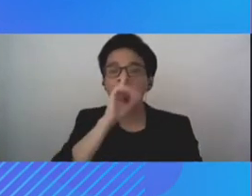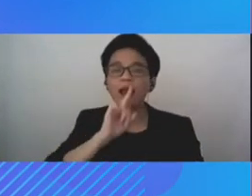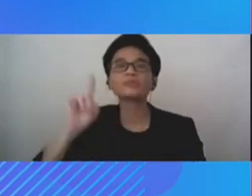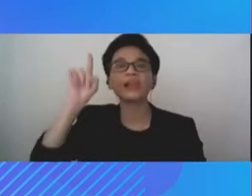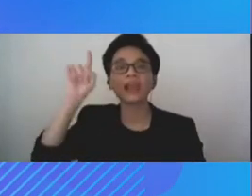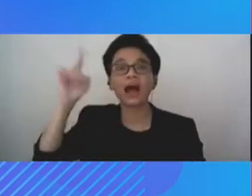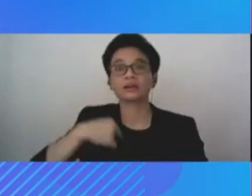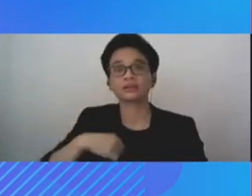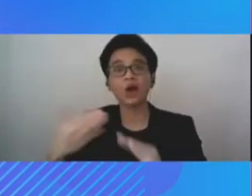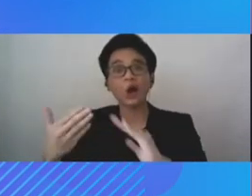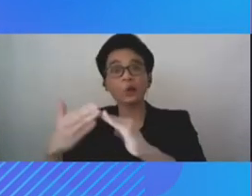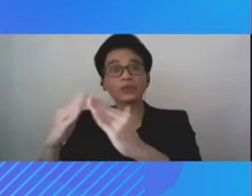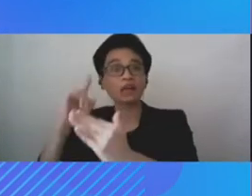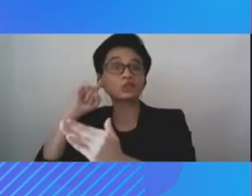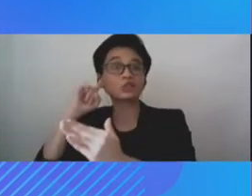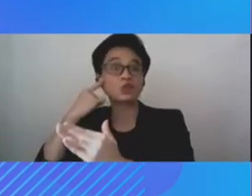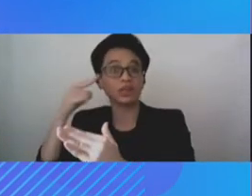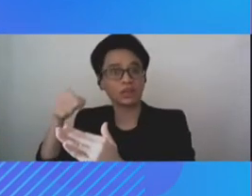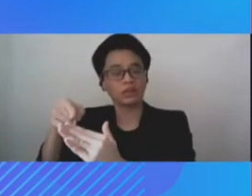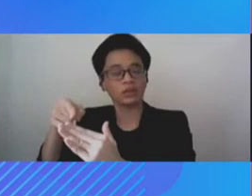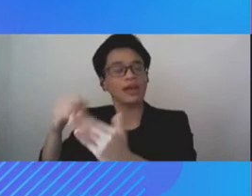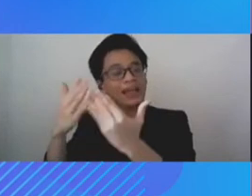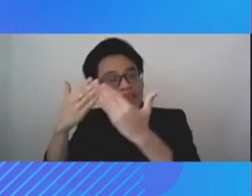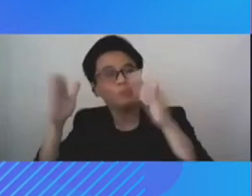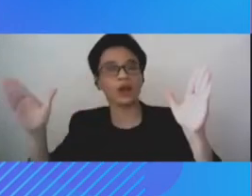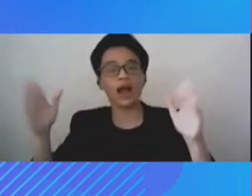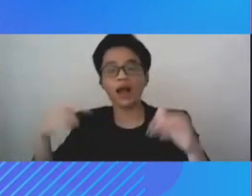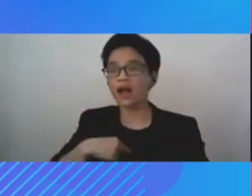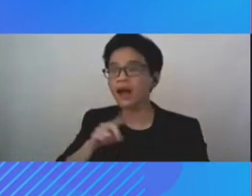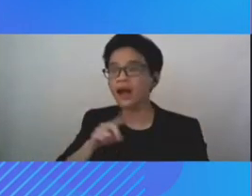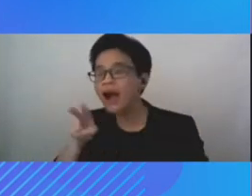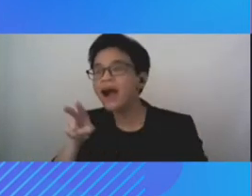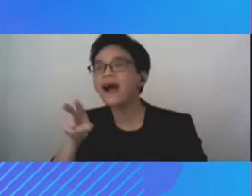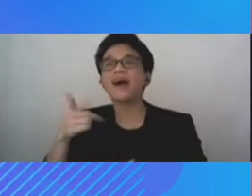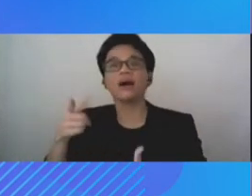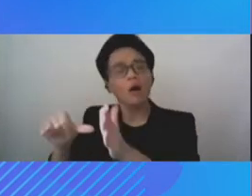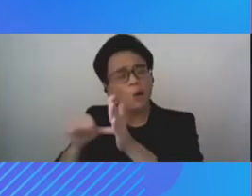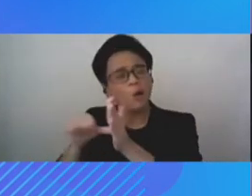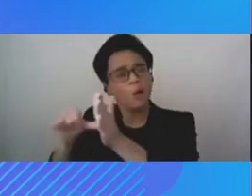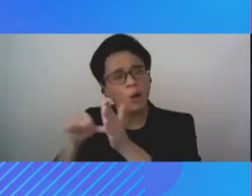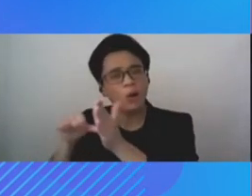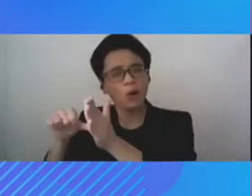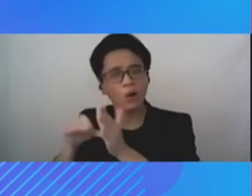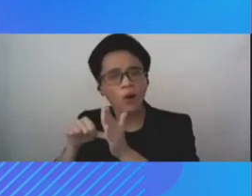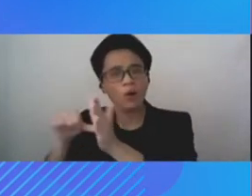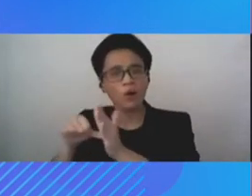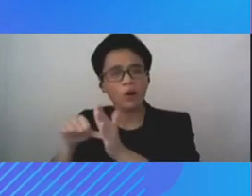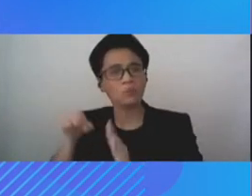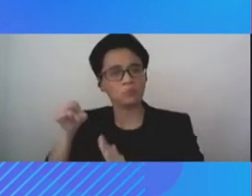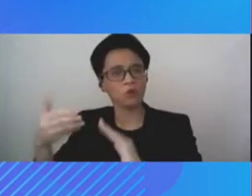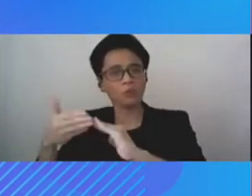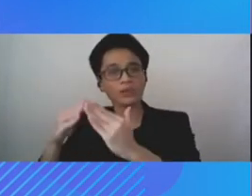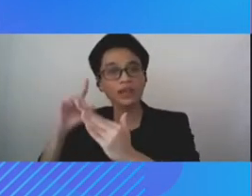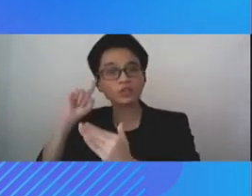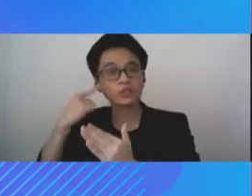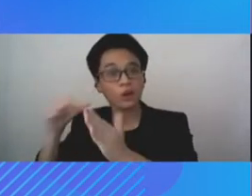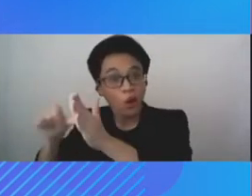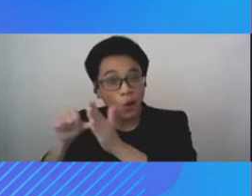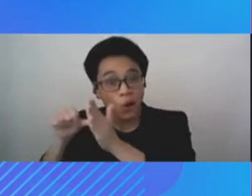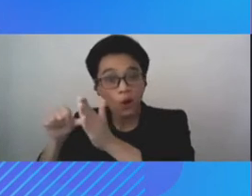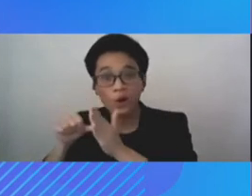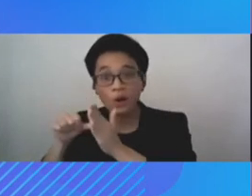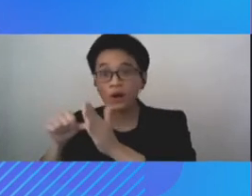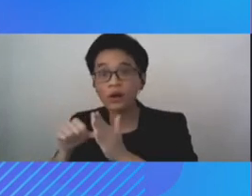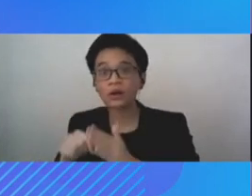sama komunitas tuli gitu ya, yang welcome banget, yang ngebantu saya banget gitu. Jadi saya bisa